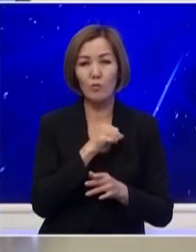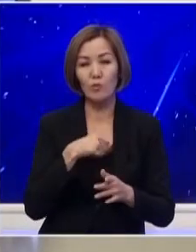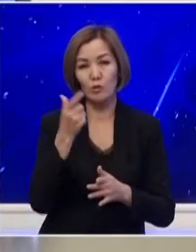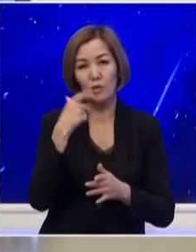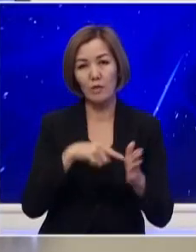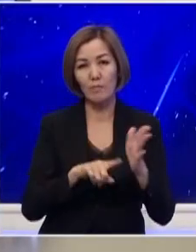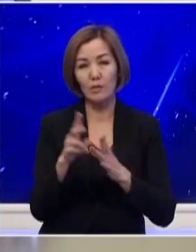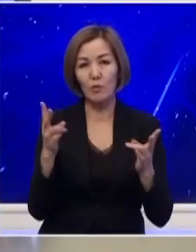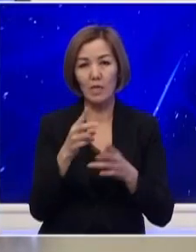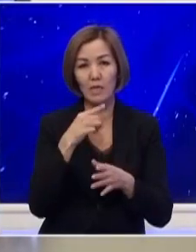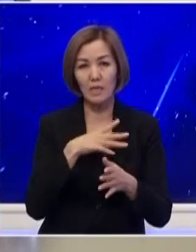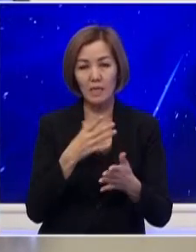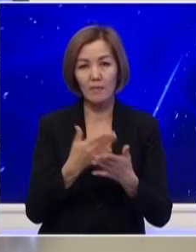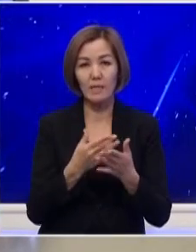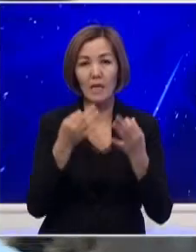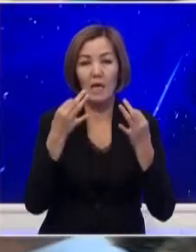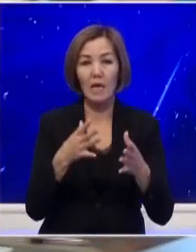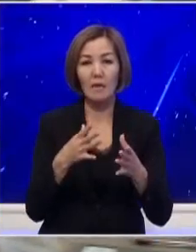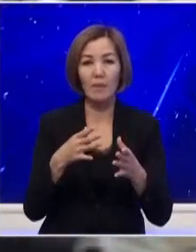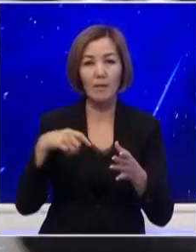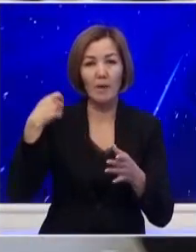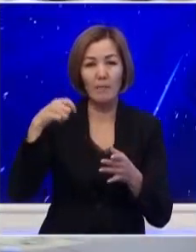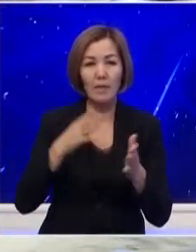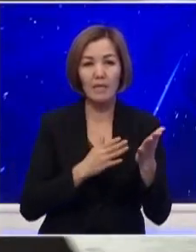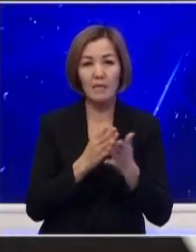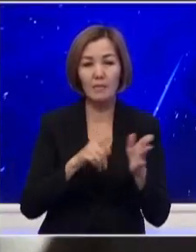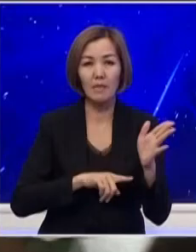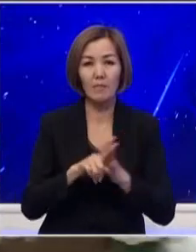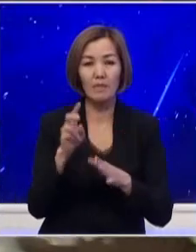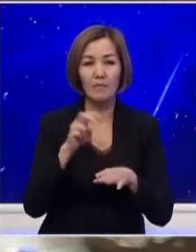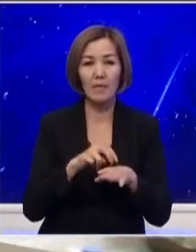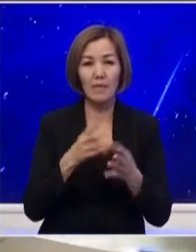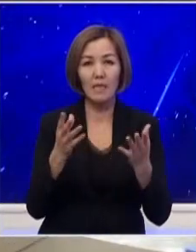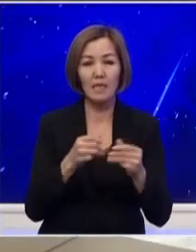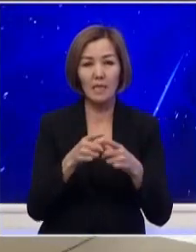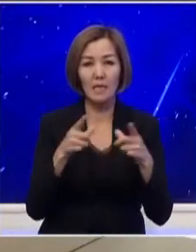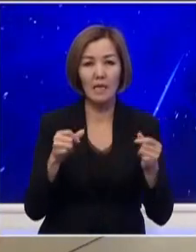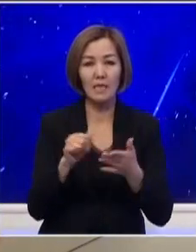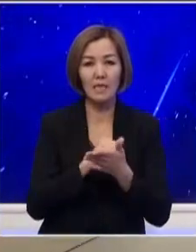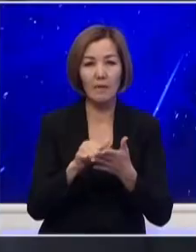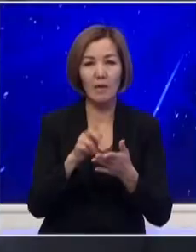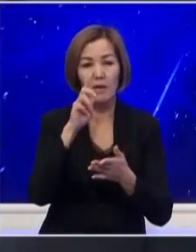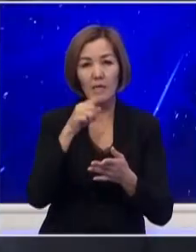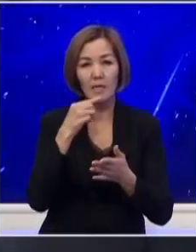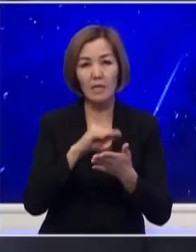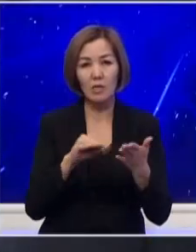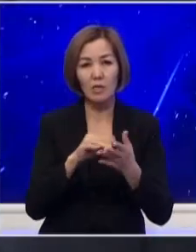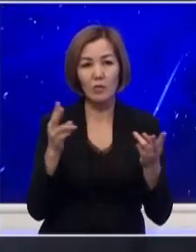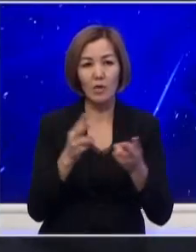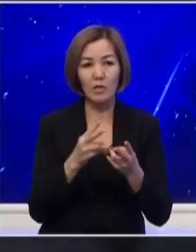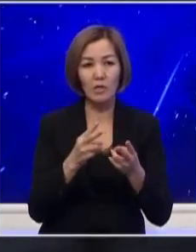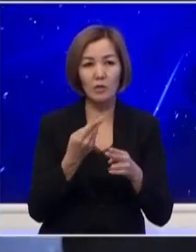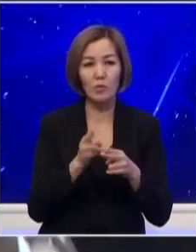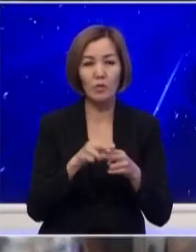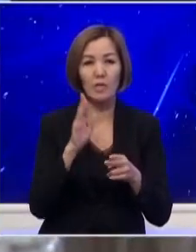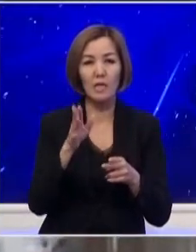бастау керектігін айтады. Мәселен, қарапайым оператор қызметінен бастап, дәрігерден алатын анықтамаға дейін мемлекеттік тілде толтырылуы қажет.